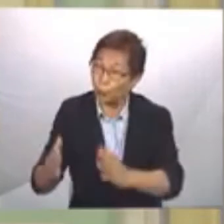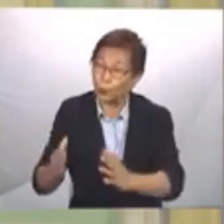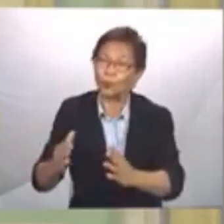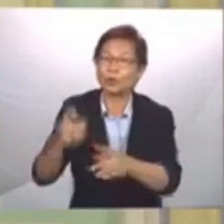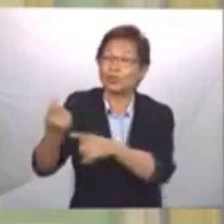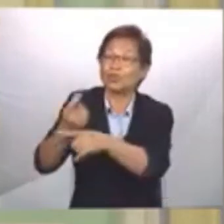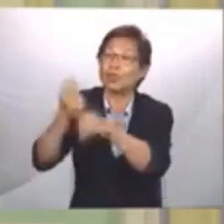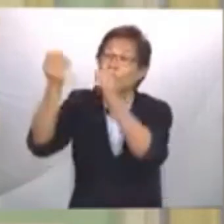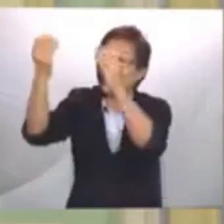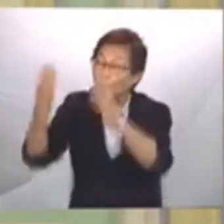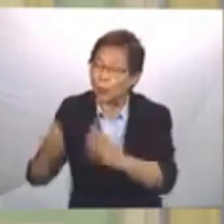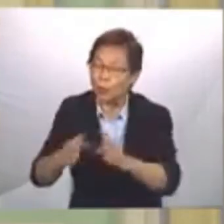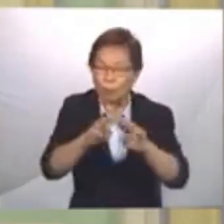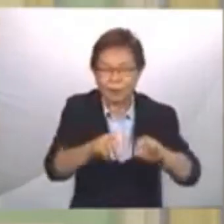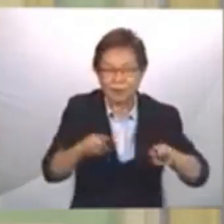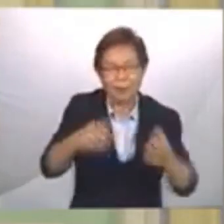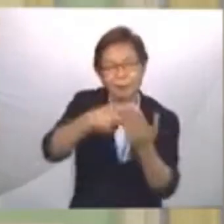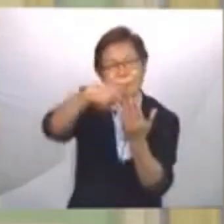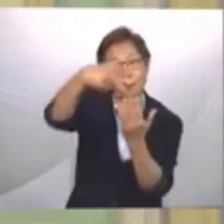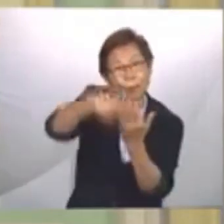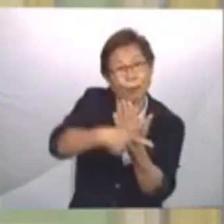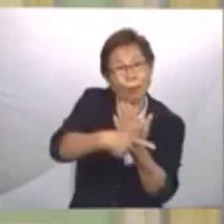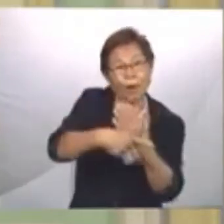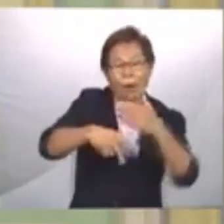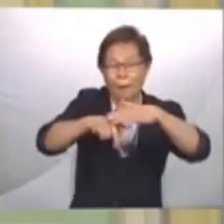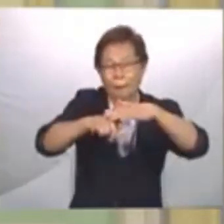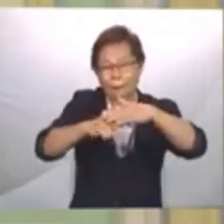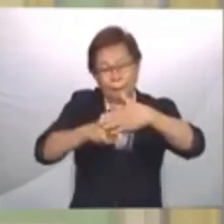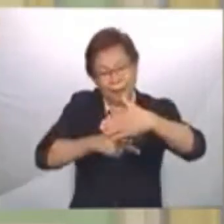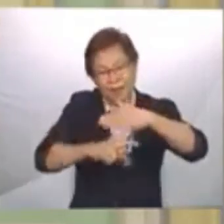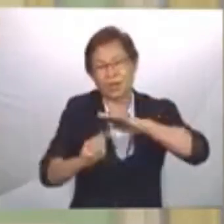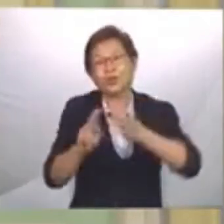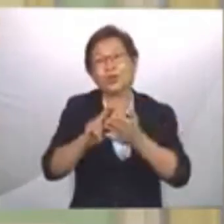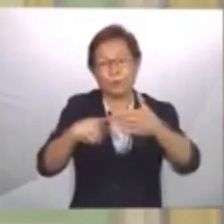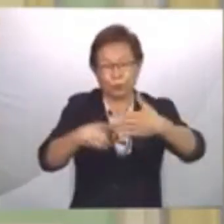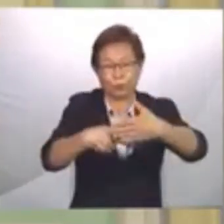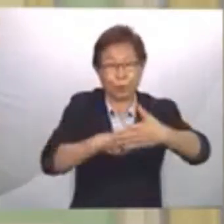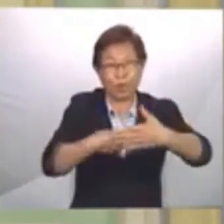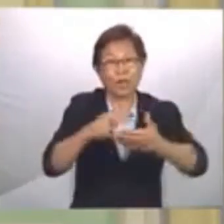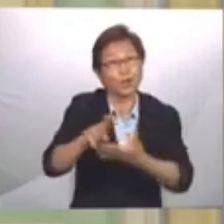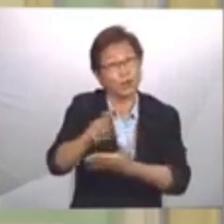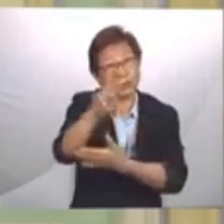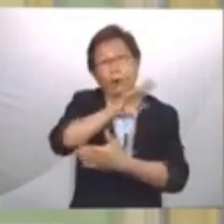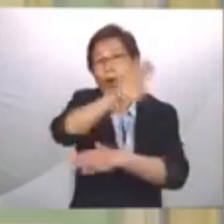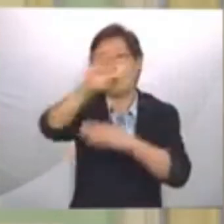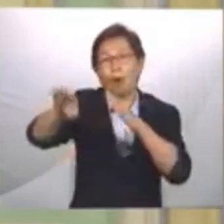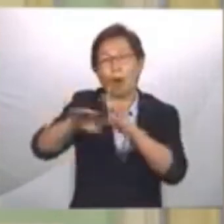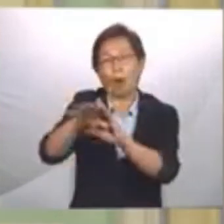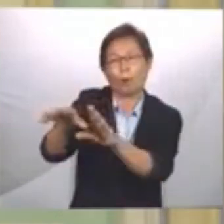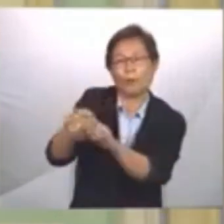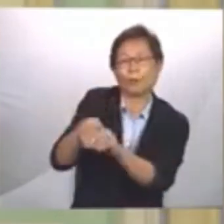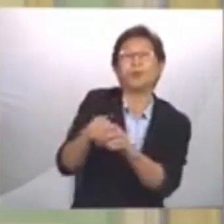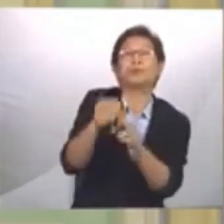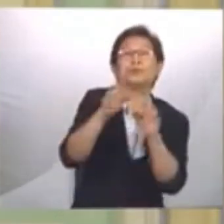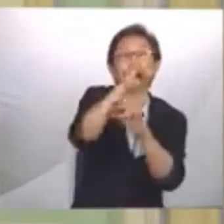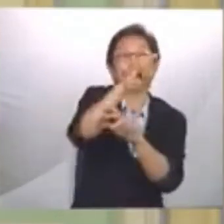malah pelajar-pelajar di program matrikulasi. Ya, semuanya melibatkan